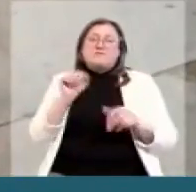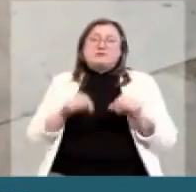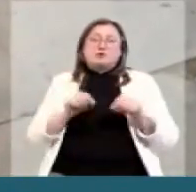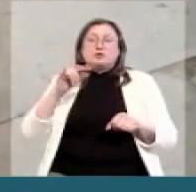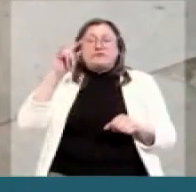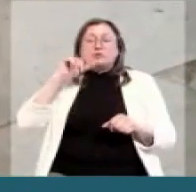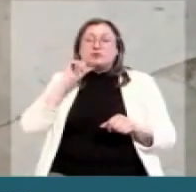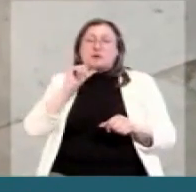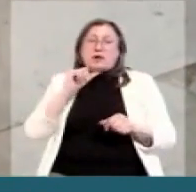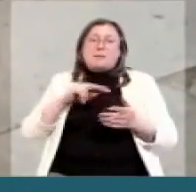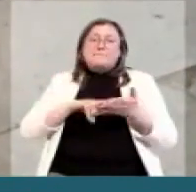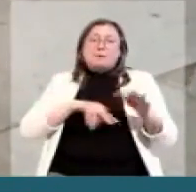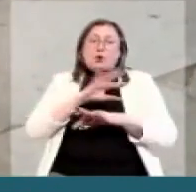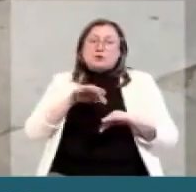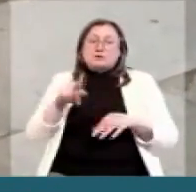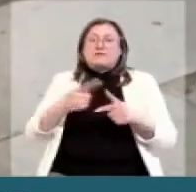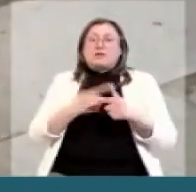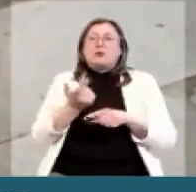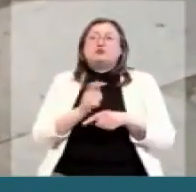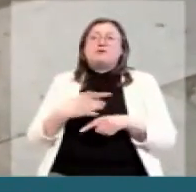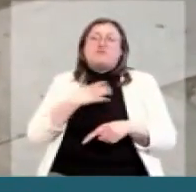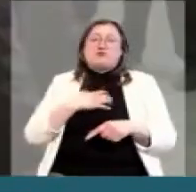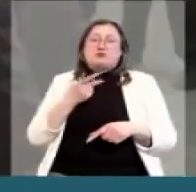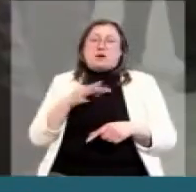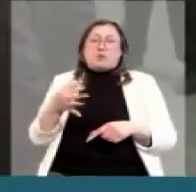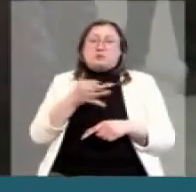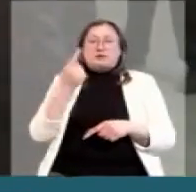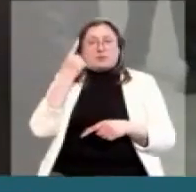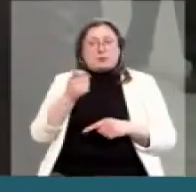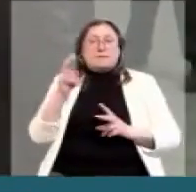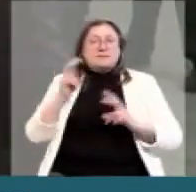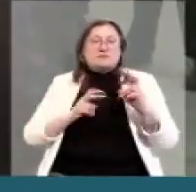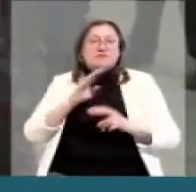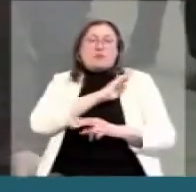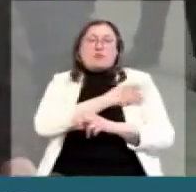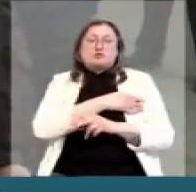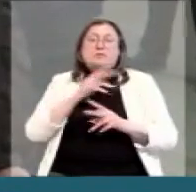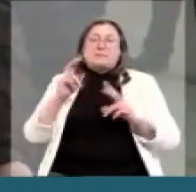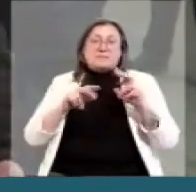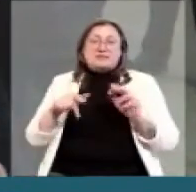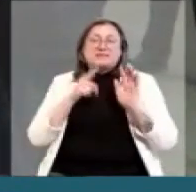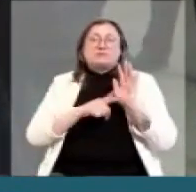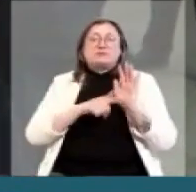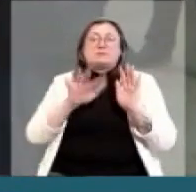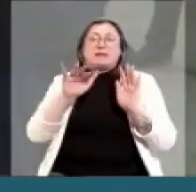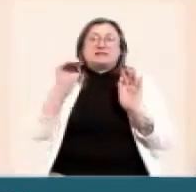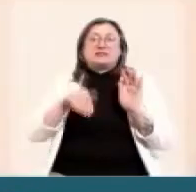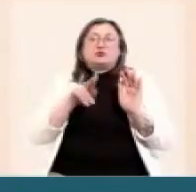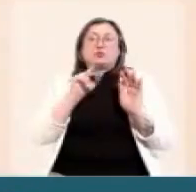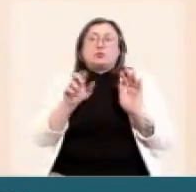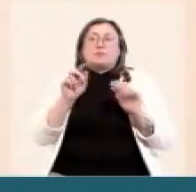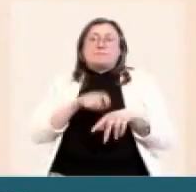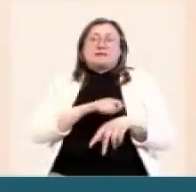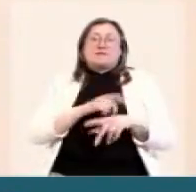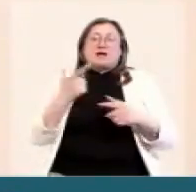климате Кустаная. Проект Кумар Аксакалов назвал очень важным для области. Напомним, производственная мощность предприятия 75 тысяч